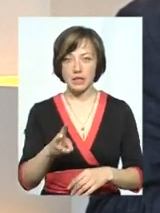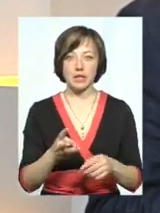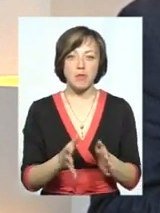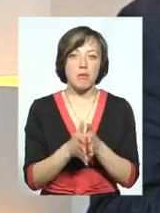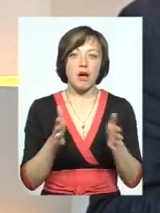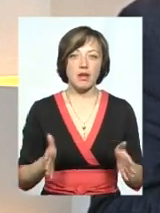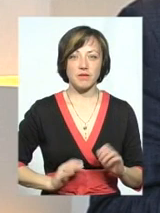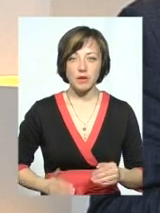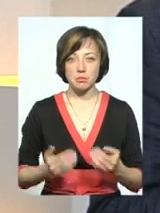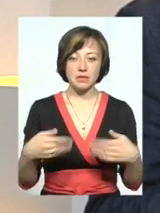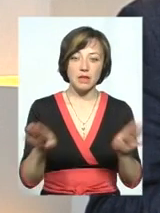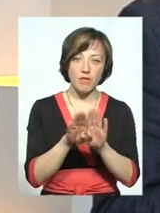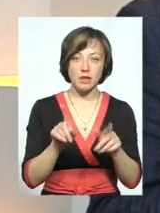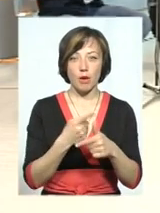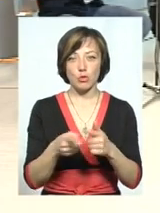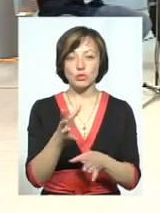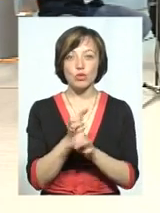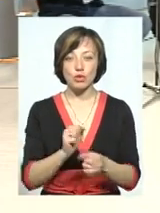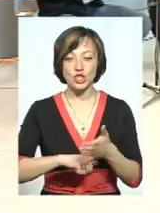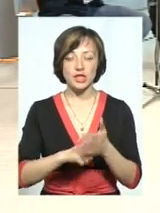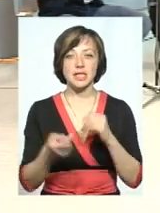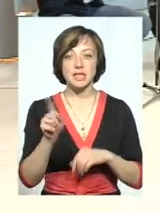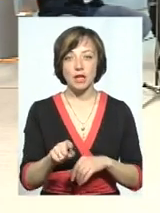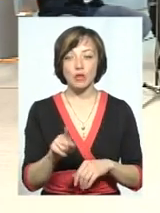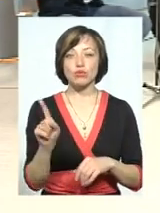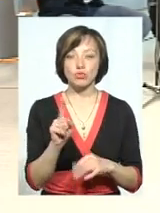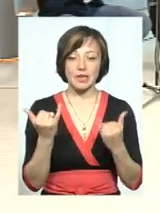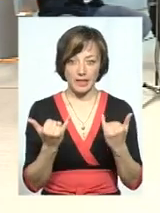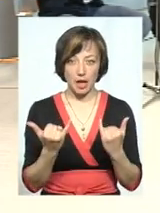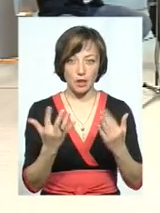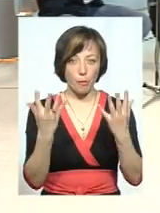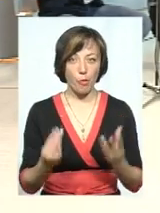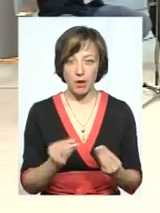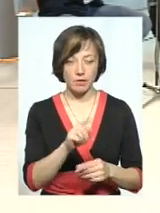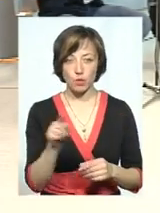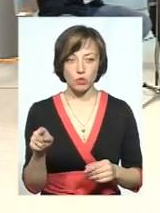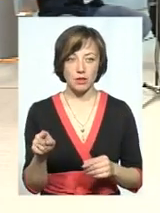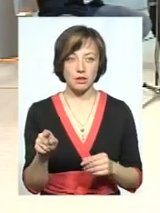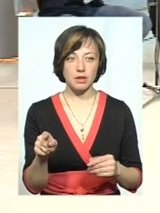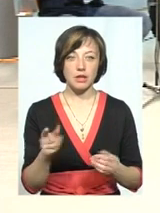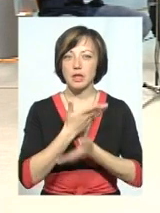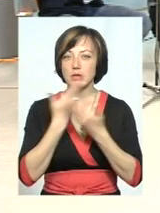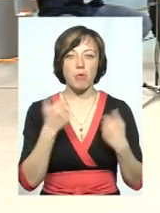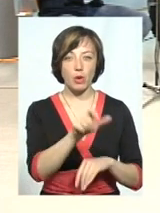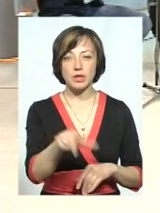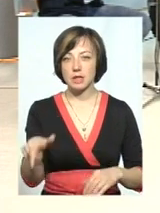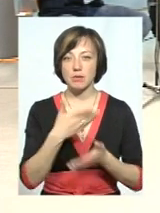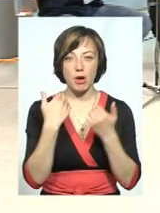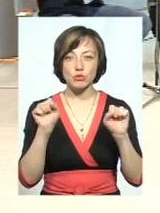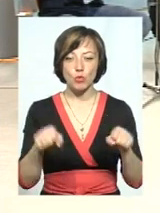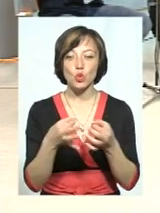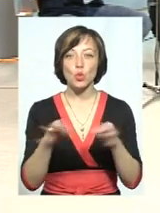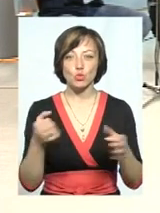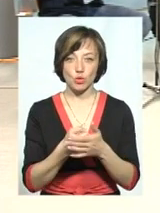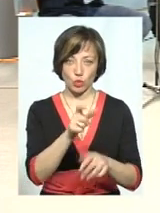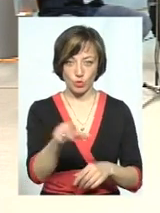просто скорочується або закривається через те, що на даний момент вони не мають клієнтів і не мають змоги доступу до